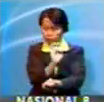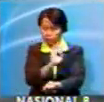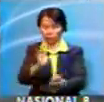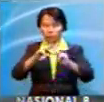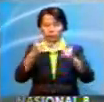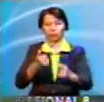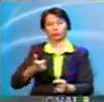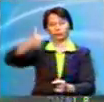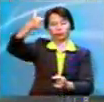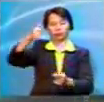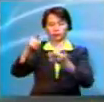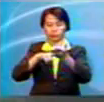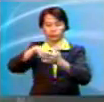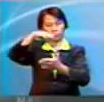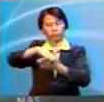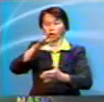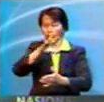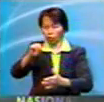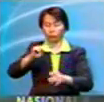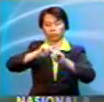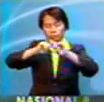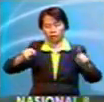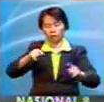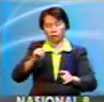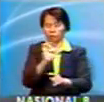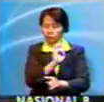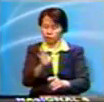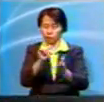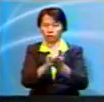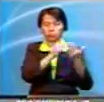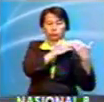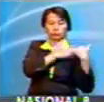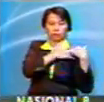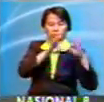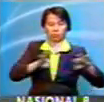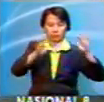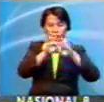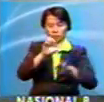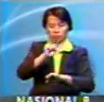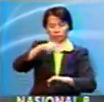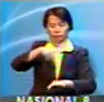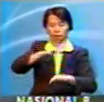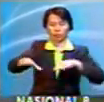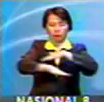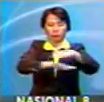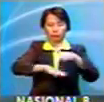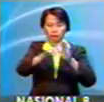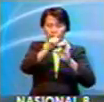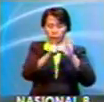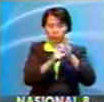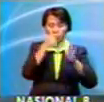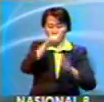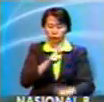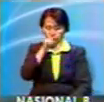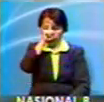parti memenangi pilihan raya. Sebaliknya, ia satu daripada tanggungjawab utama SPR di bawah perlembagaan